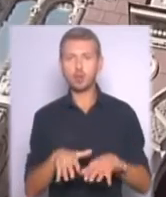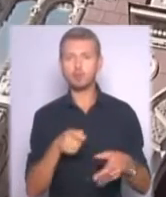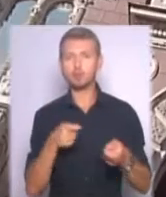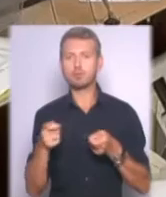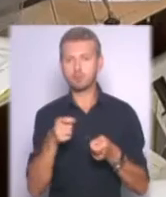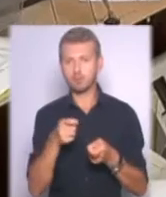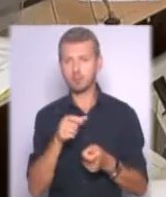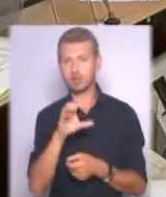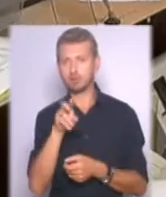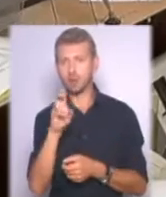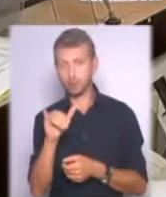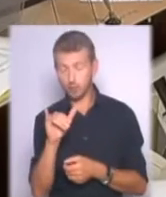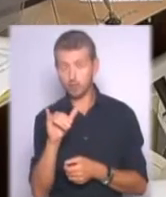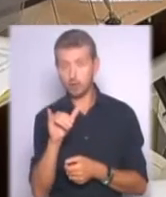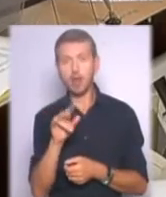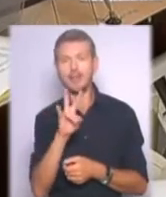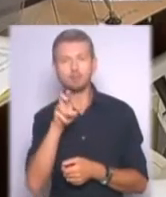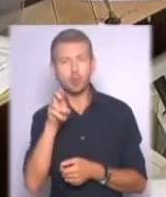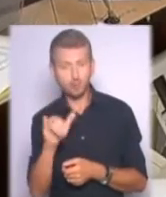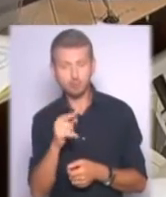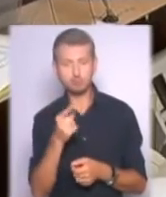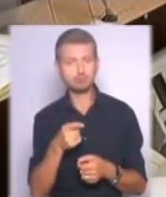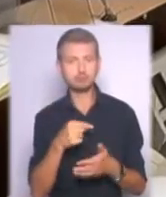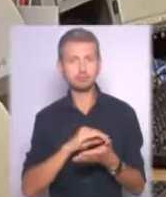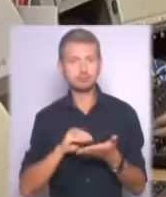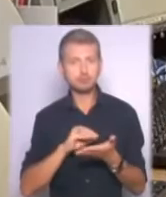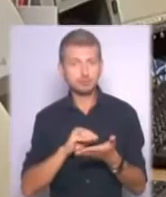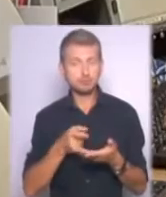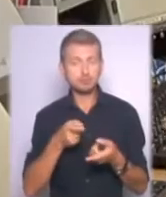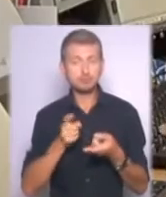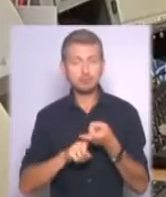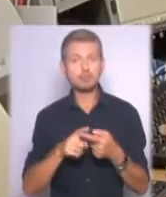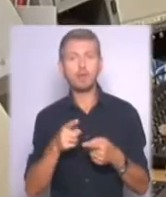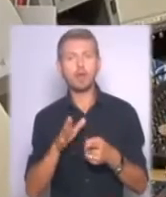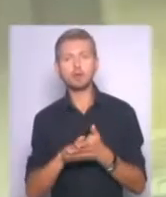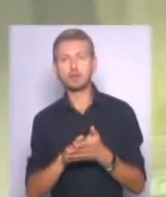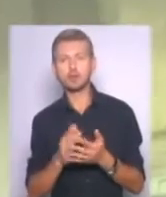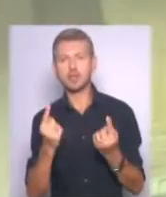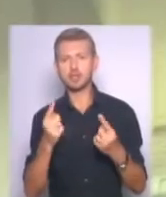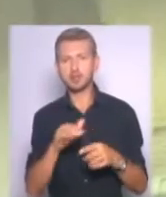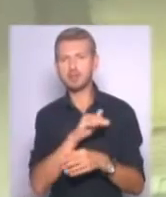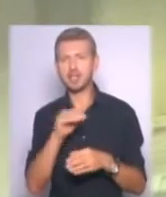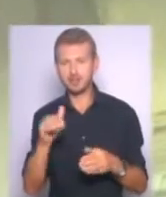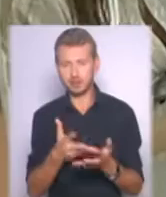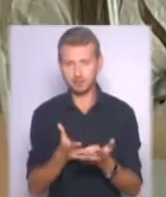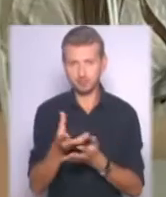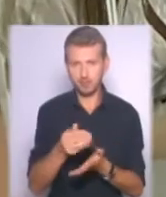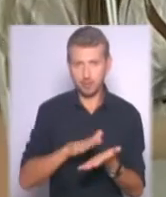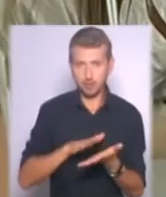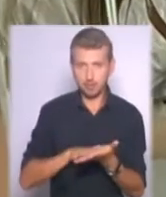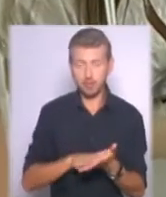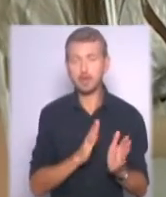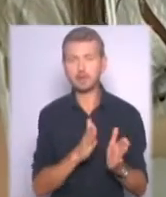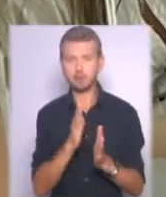на сайті, зазначено, що це пов'язано зі значним рівнем готівкових розрахунків, потребою забезпечити стабільні надходження готівки до